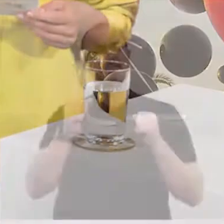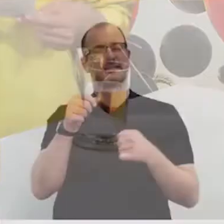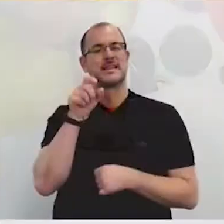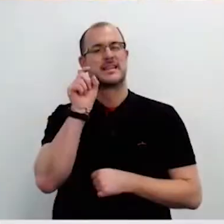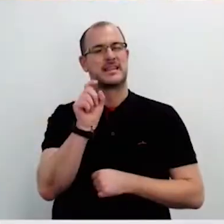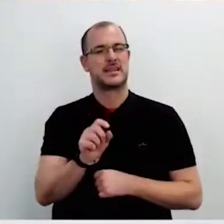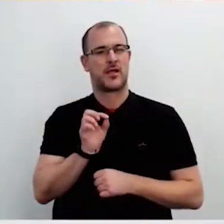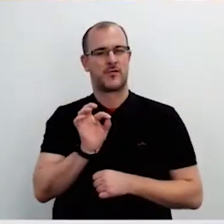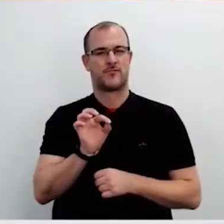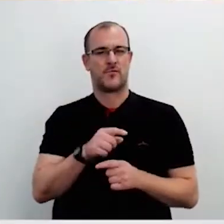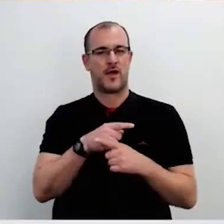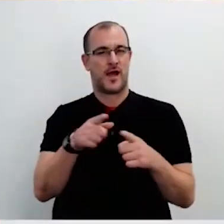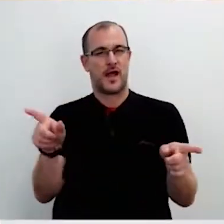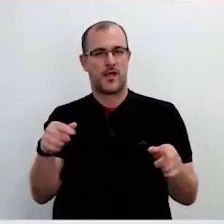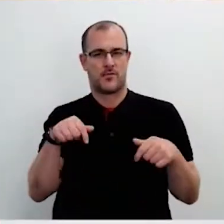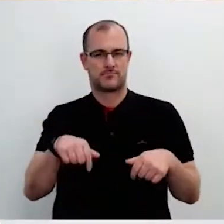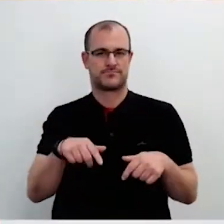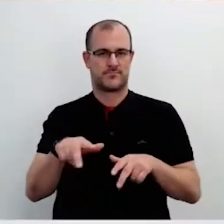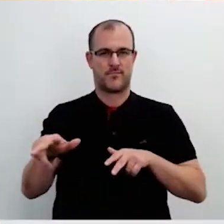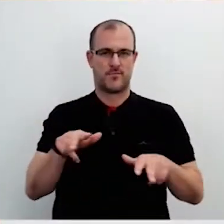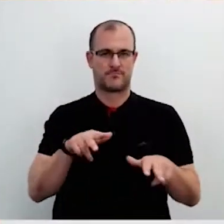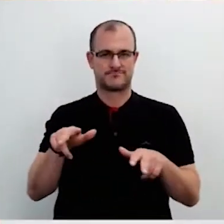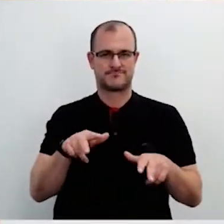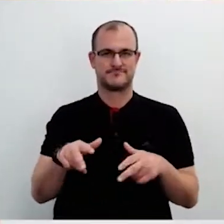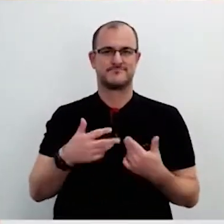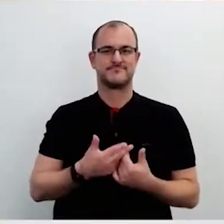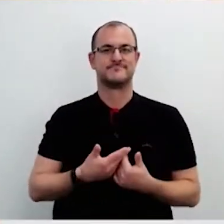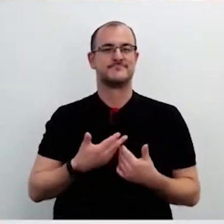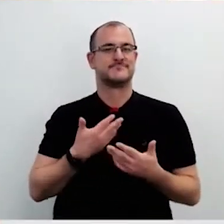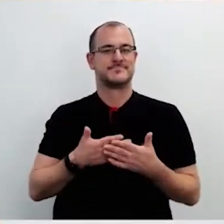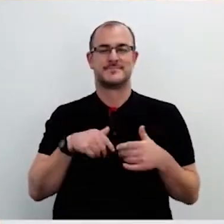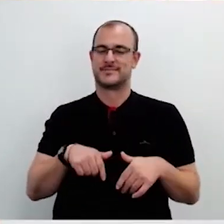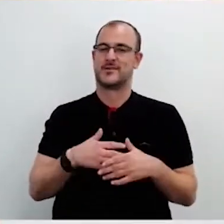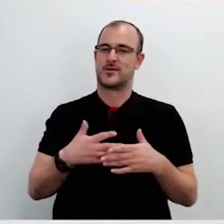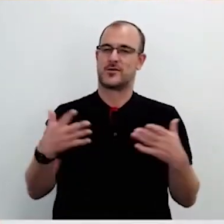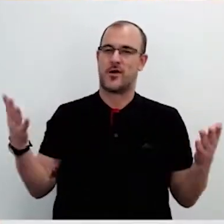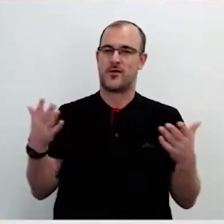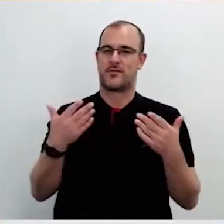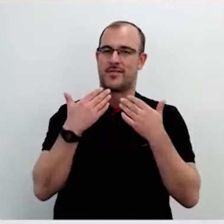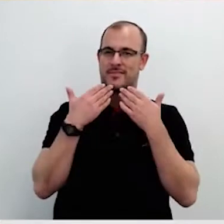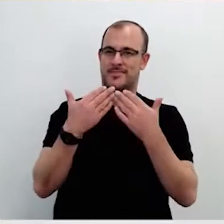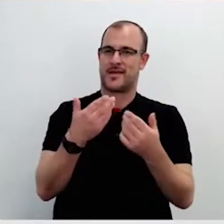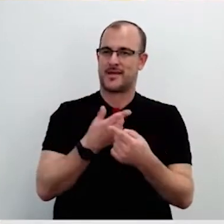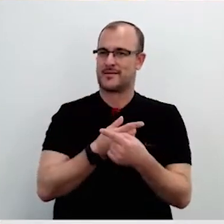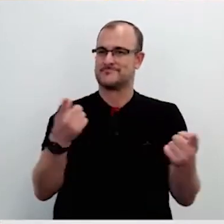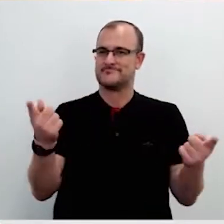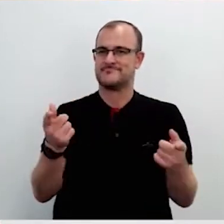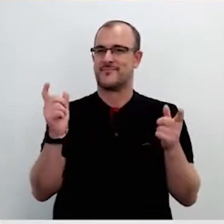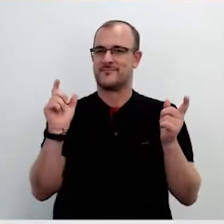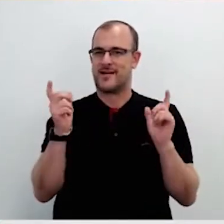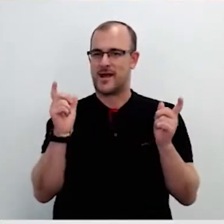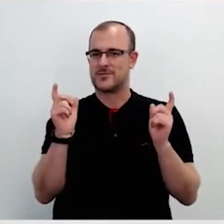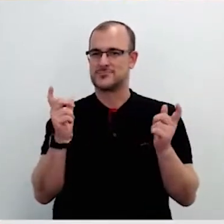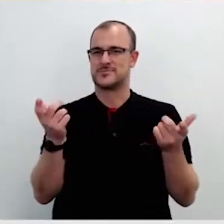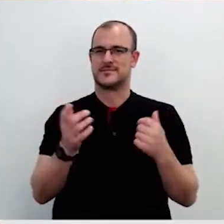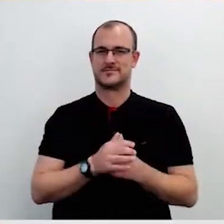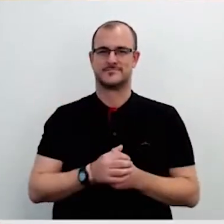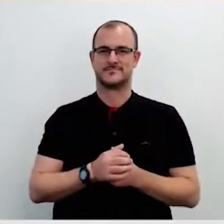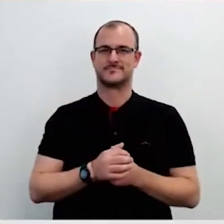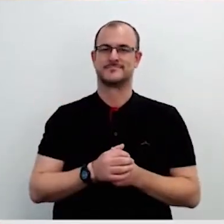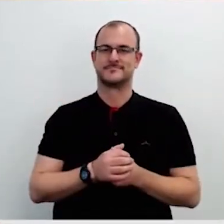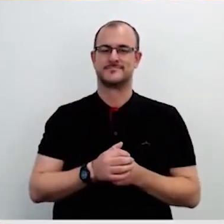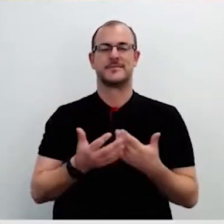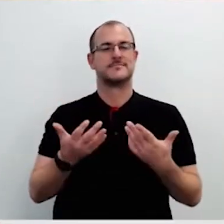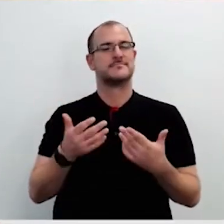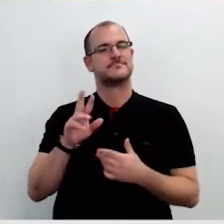für alle organisiert. An dieser Stelle ein ganz großes Dankeschön an alle Veranstalterinnen und Veranstalter,